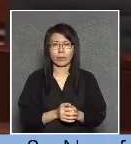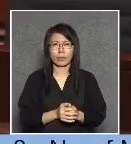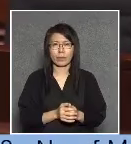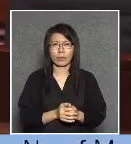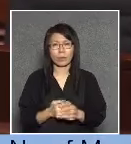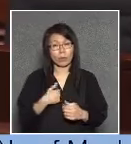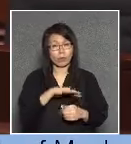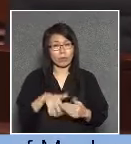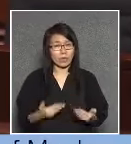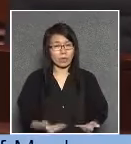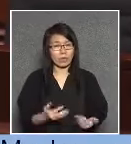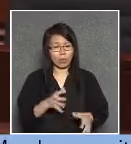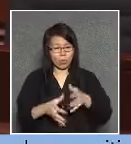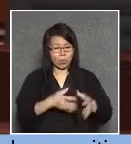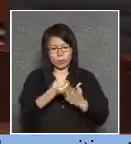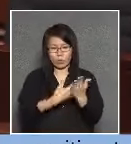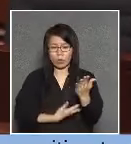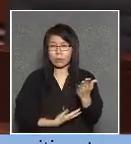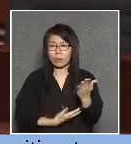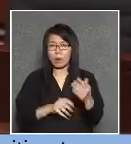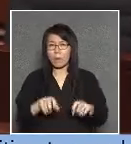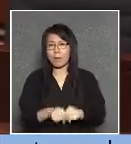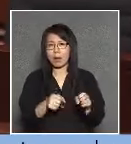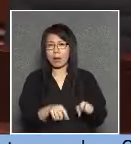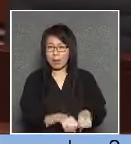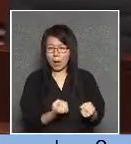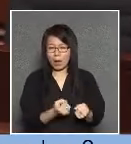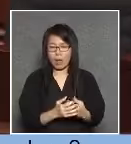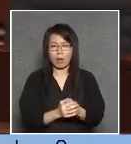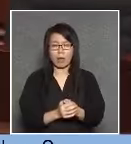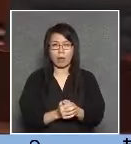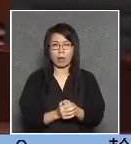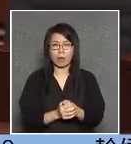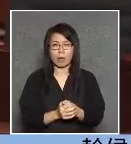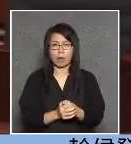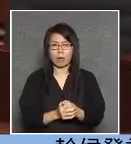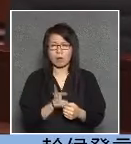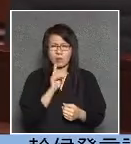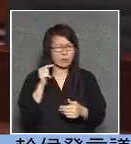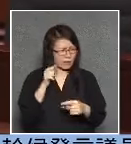而家嘅議事規則破壞得係可以話有論甚深。